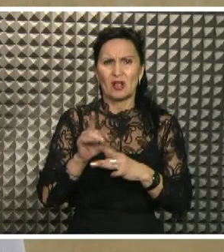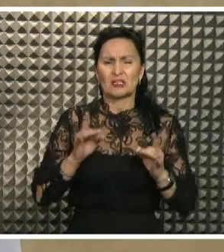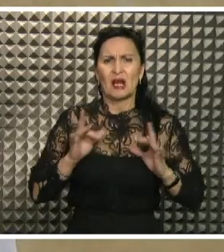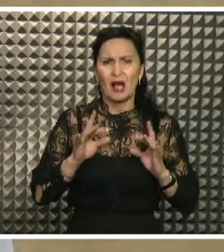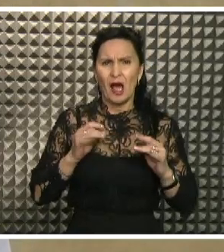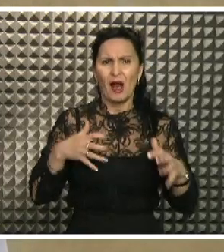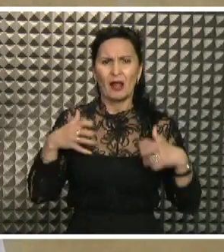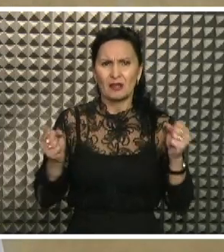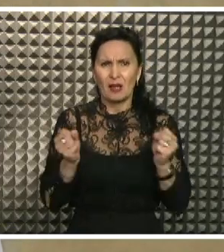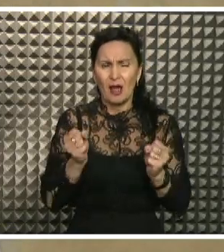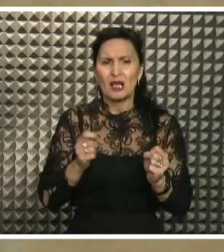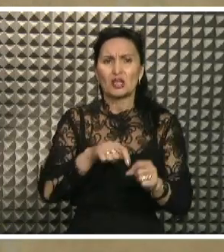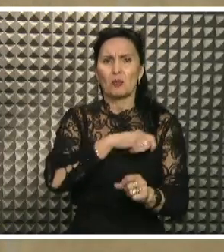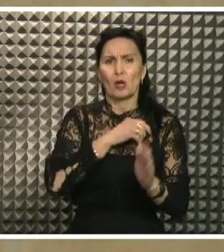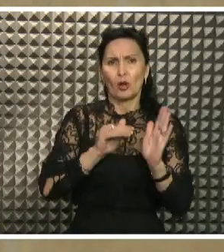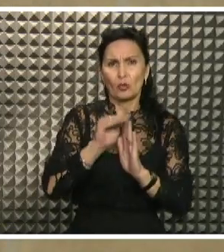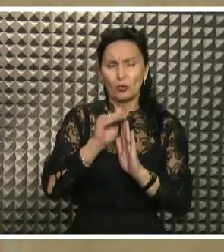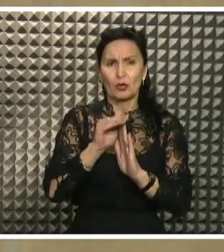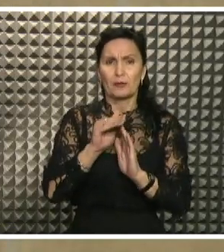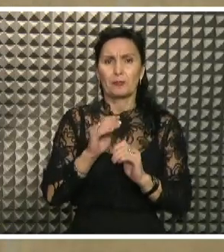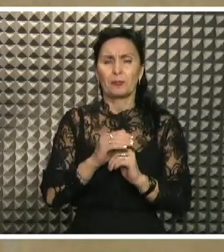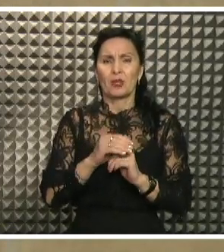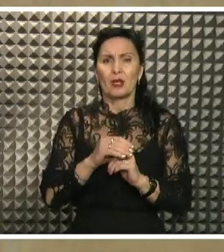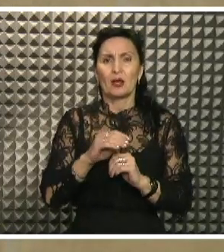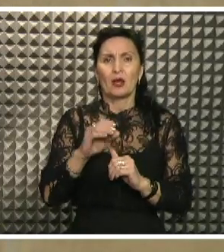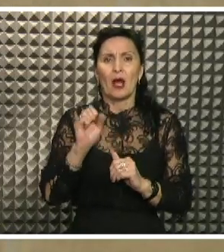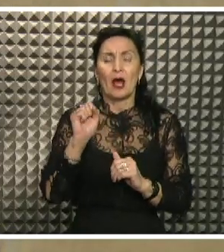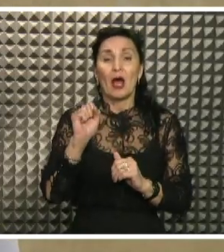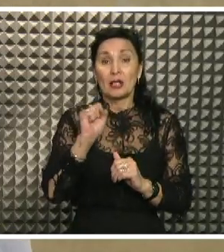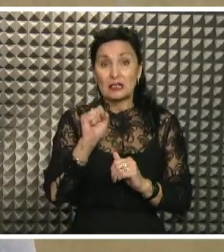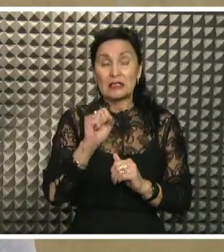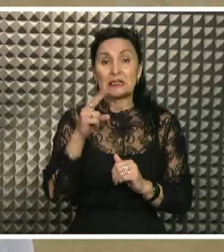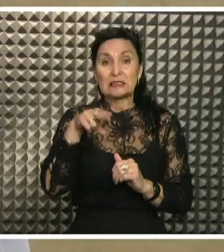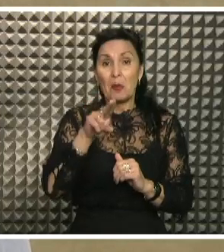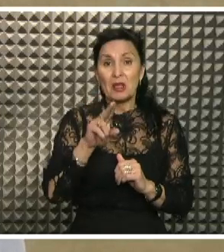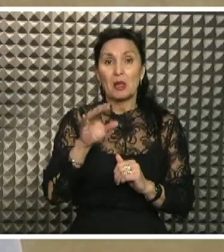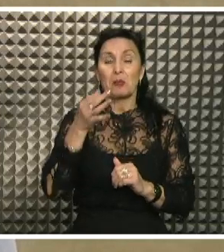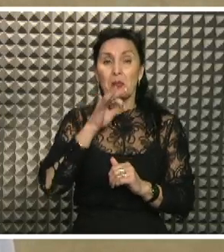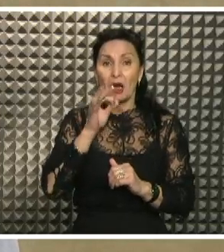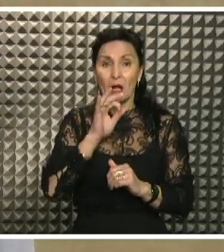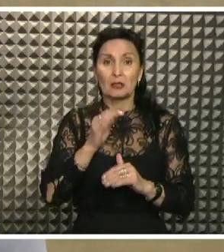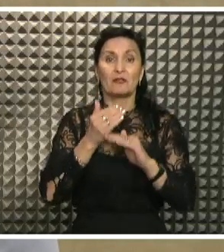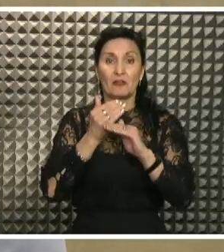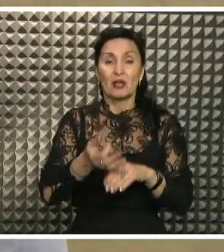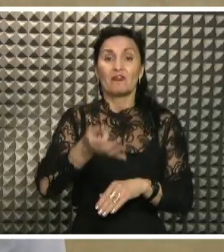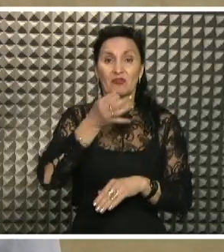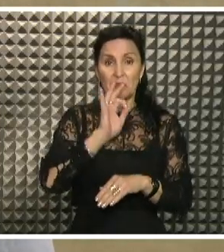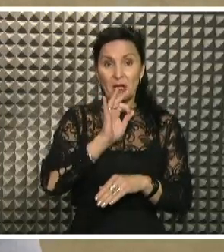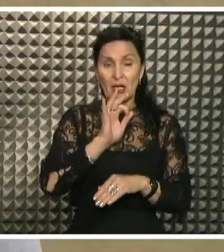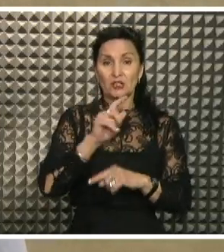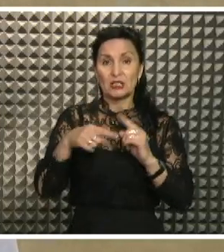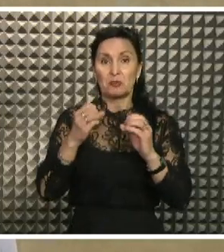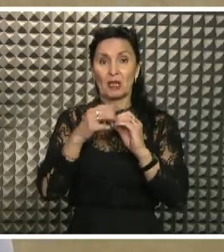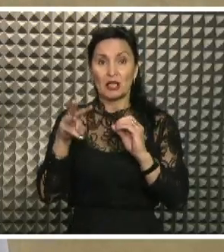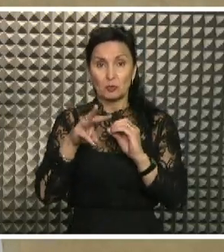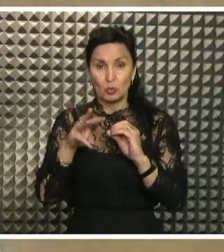При аллергических реакциях температуры, как правило, не бывает. Антигистаминовый препарат является как раз тем маркером. Выпили антигистаминный препарат, через 15